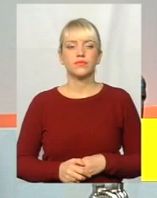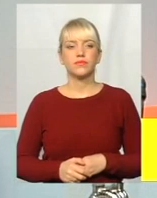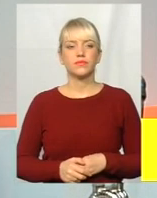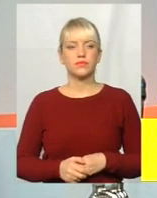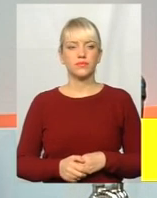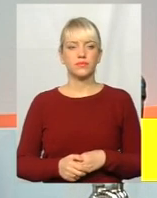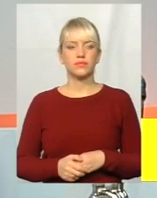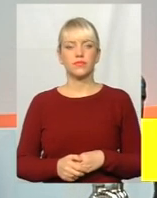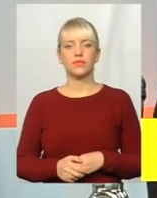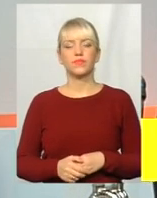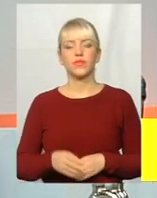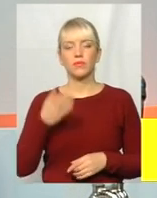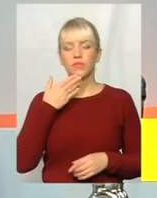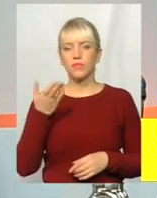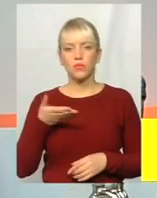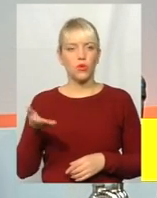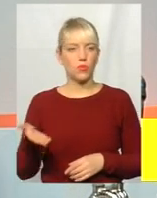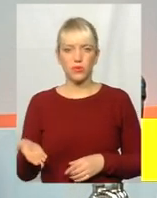Ну, прокоментувати,